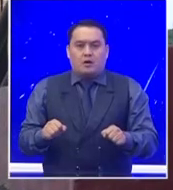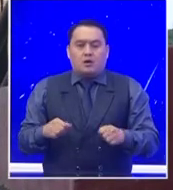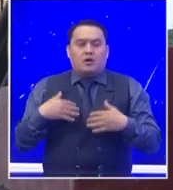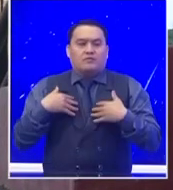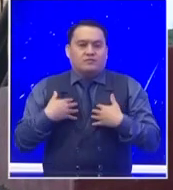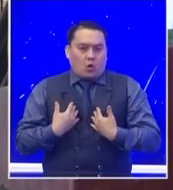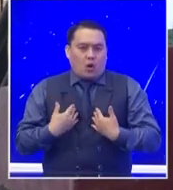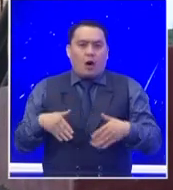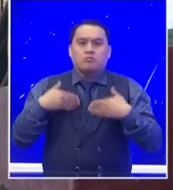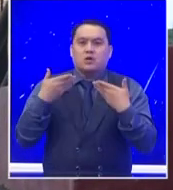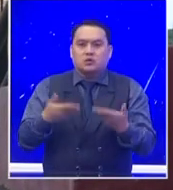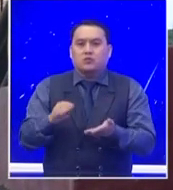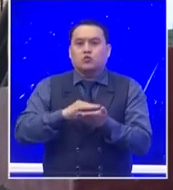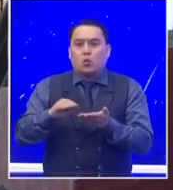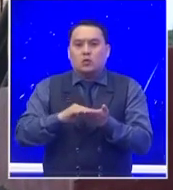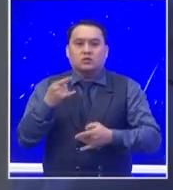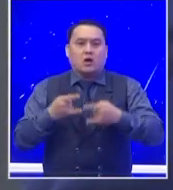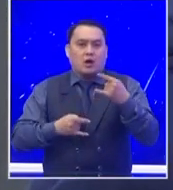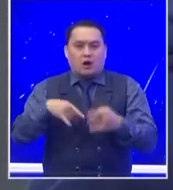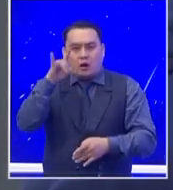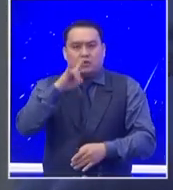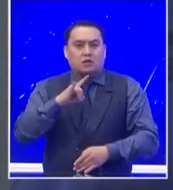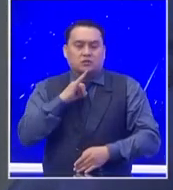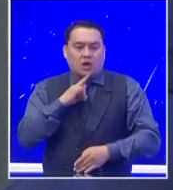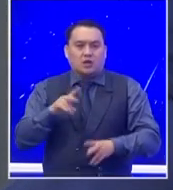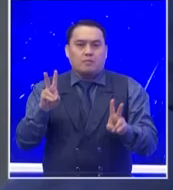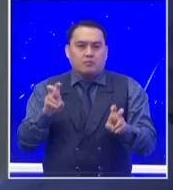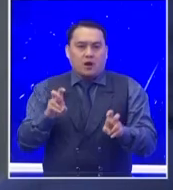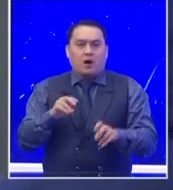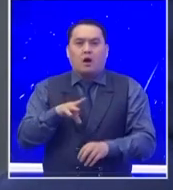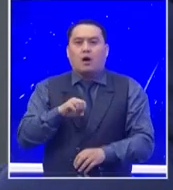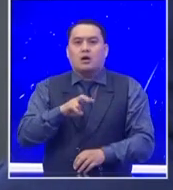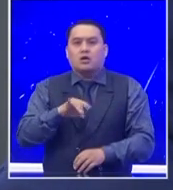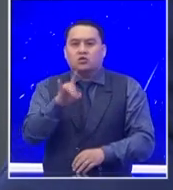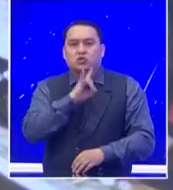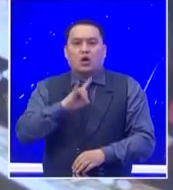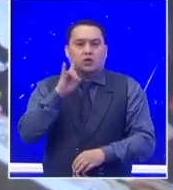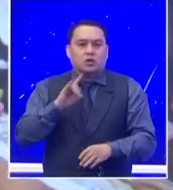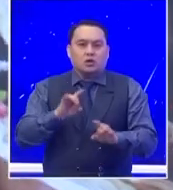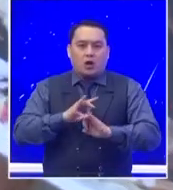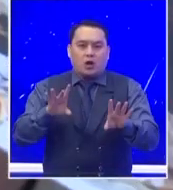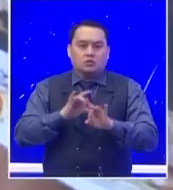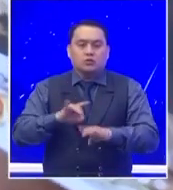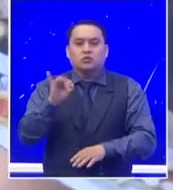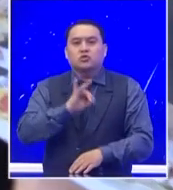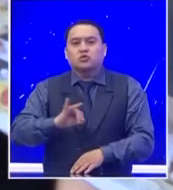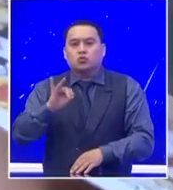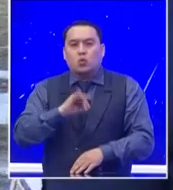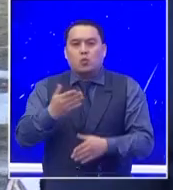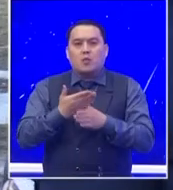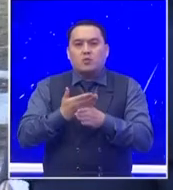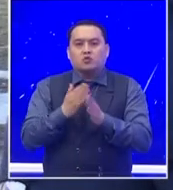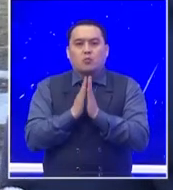Отчаявшись, Мерверт обратилась к журналистам телеканала «Казахстан». В студии программы «Харекет» женщина рассказала свою историю и попросила